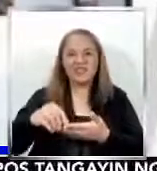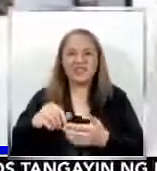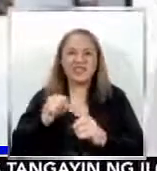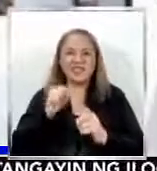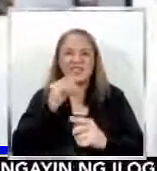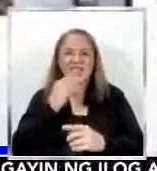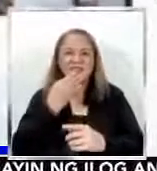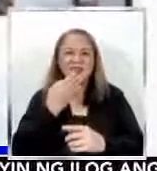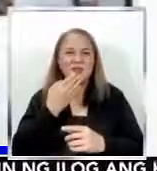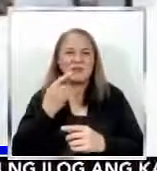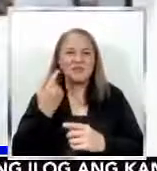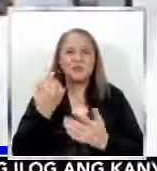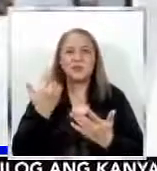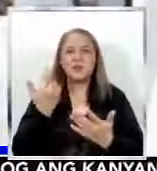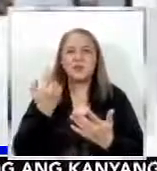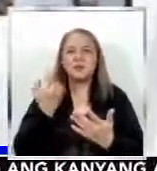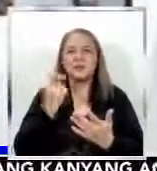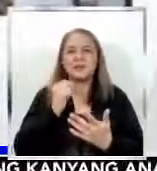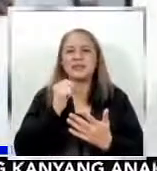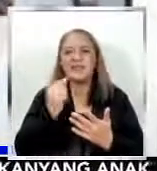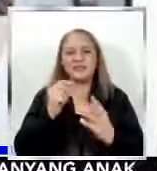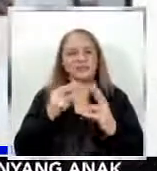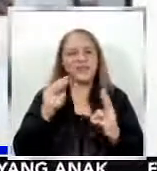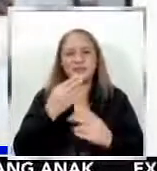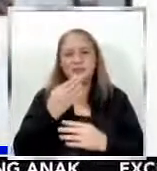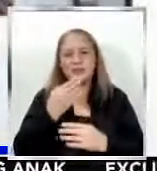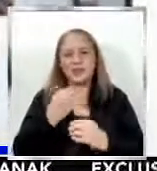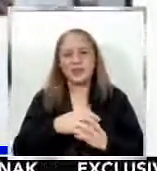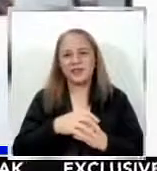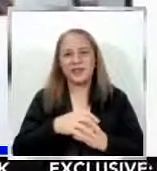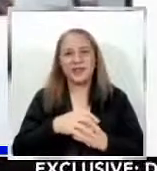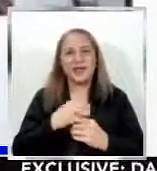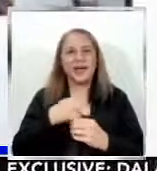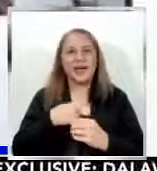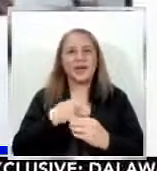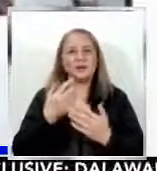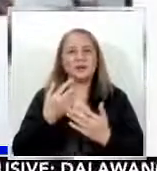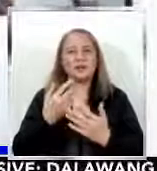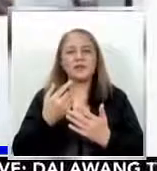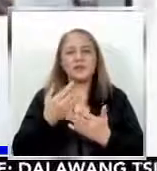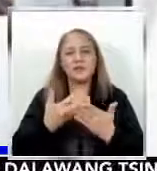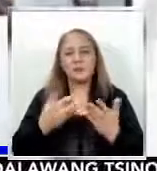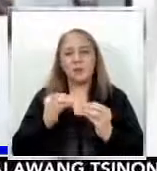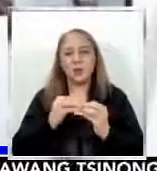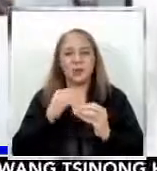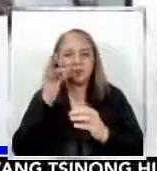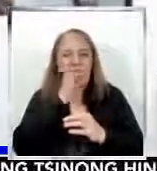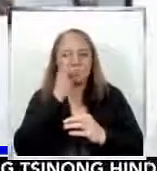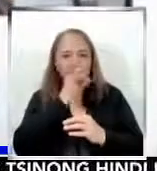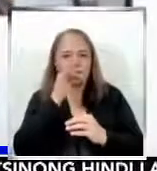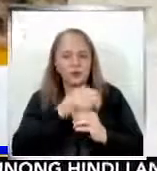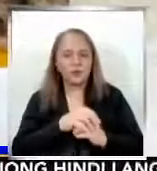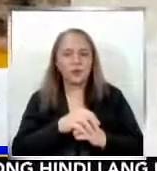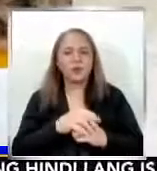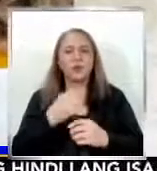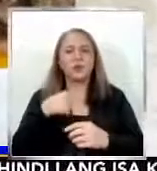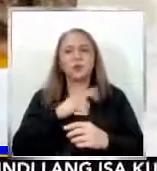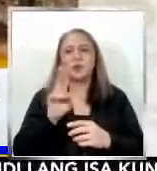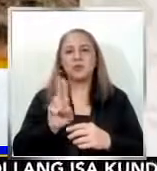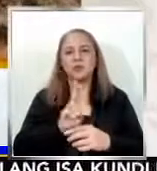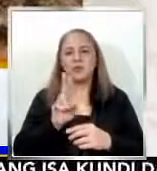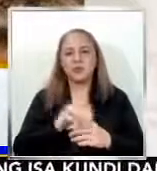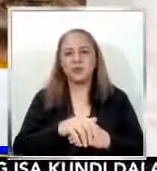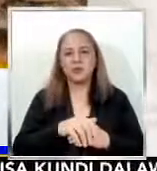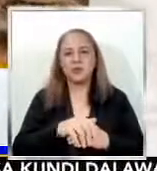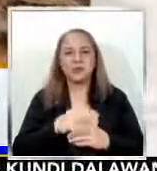said, not too sweet, you know, and use some things that are more Filipino, like we use part of our sugar is